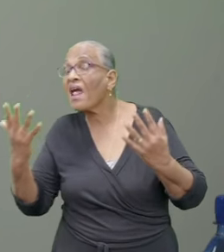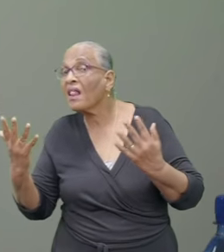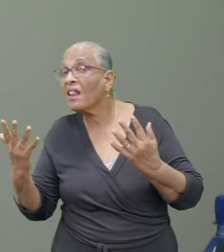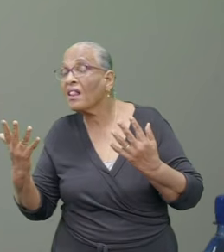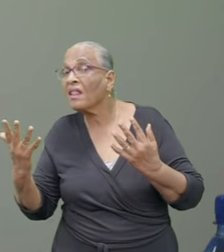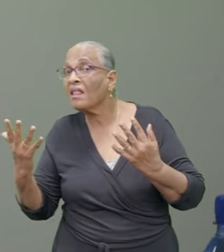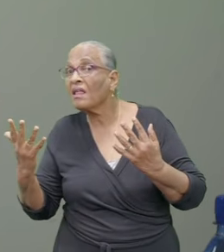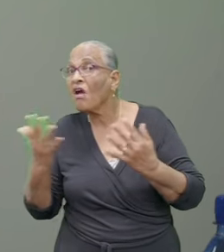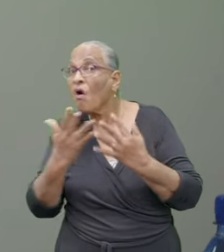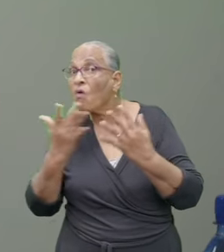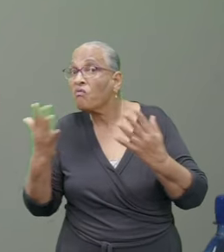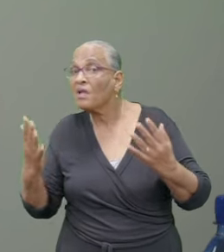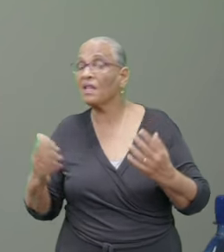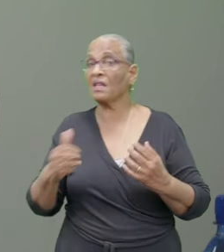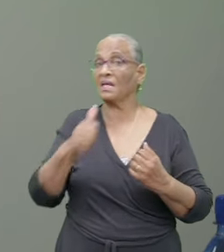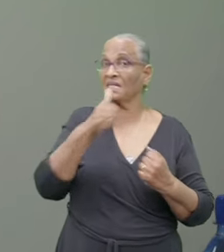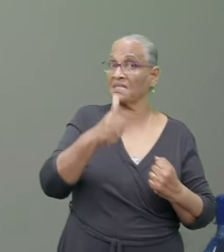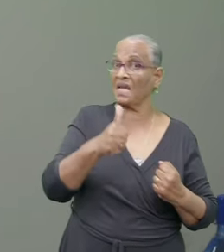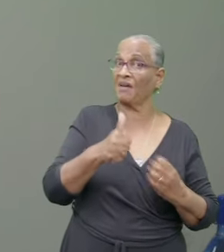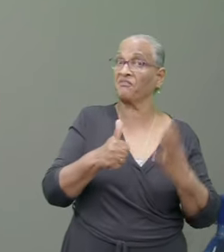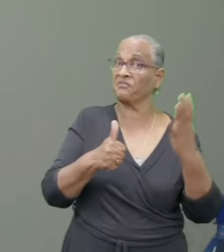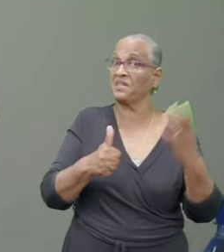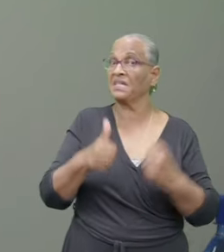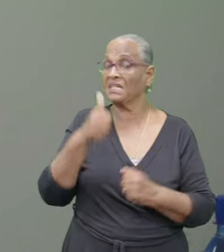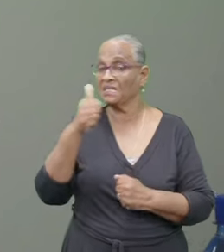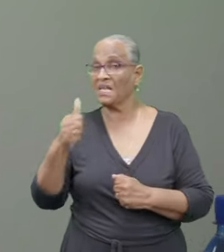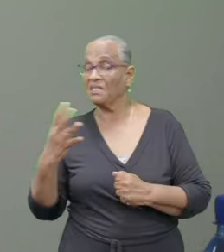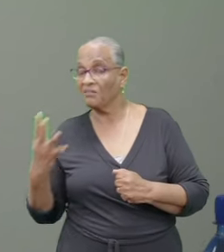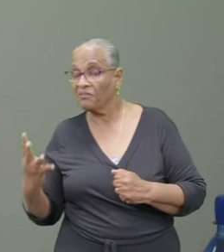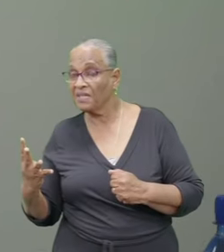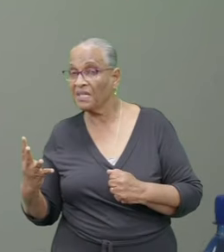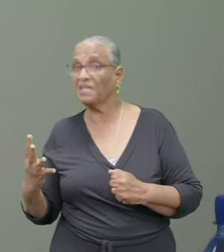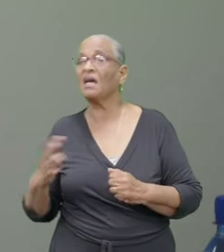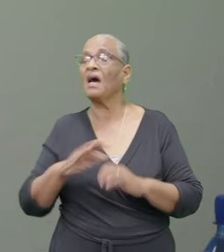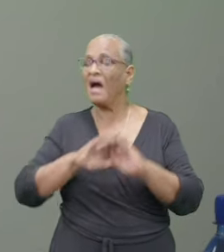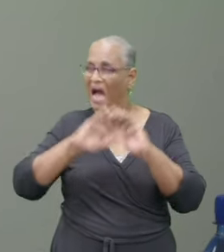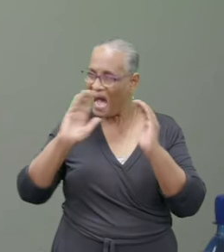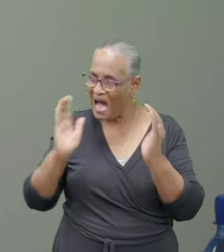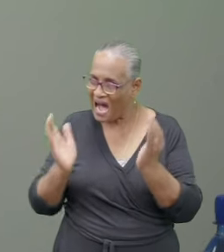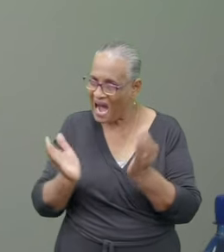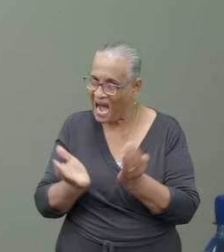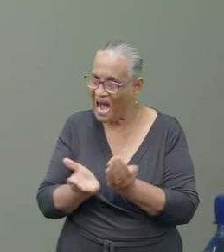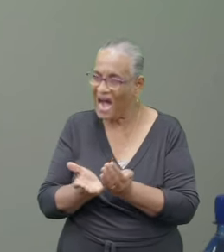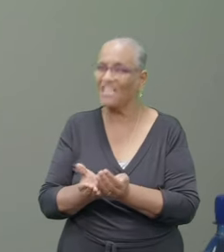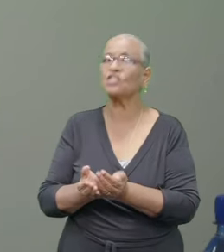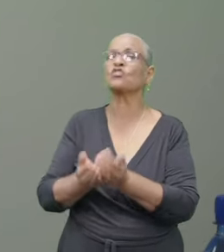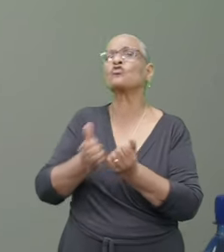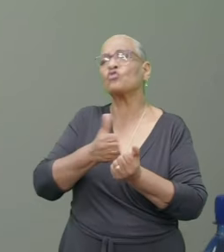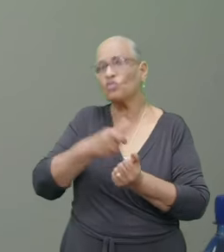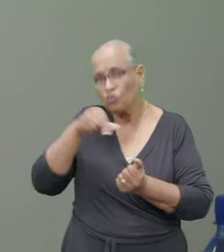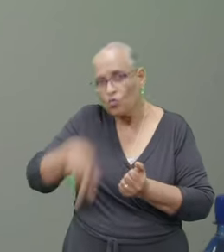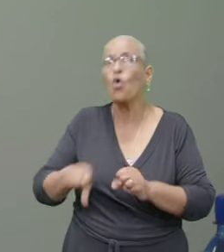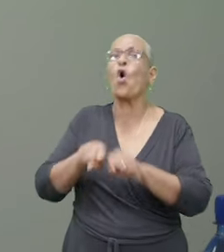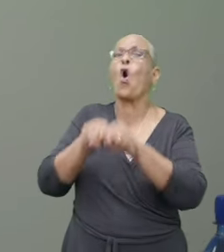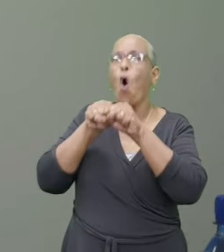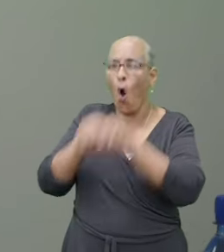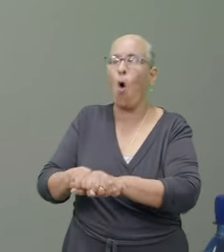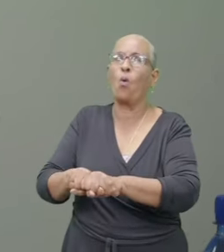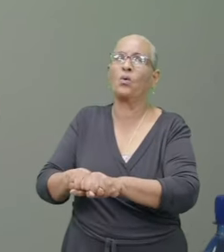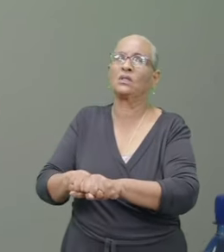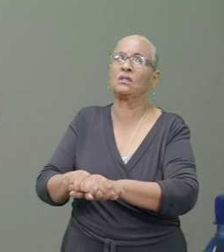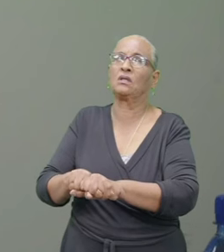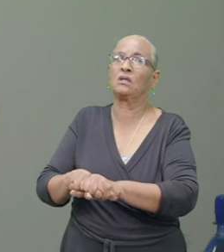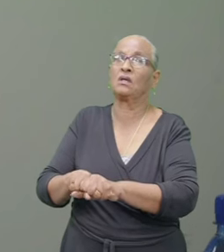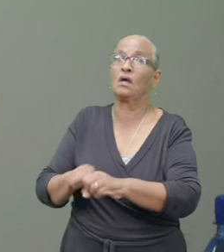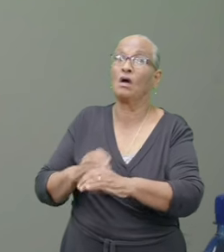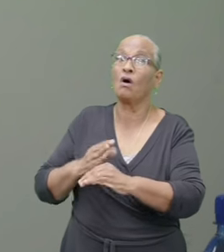de 6 high-care plekken en de 4 PQ-plekken, we er alles aan doen om die in stand te houden. Waar willen we naartoe?